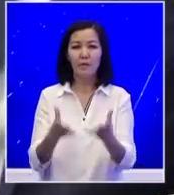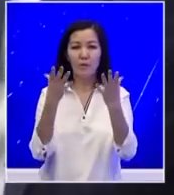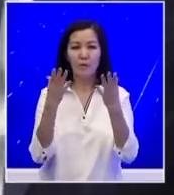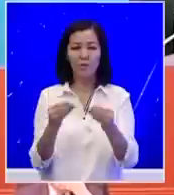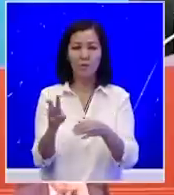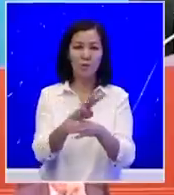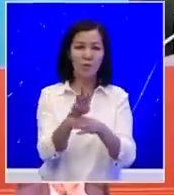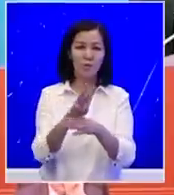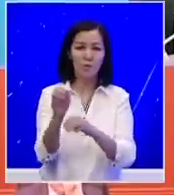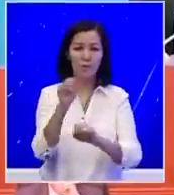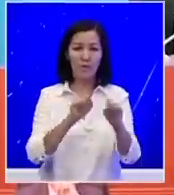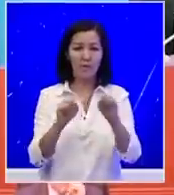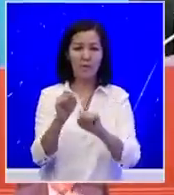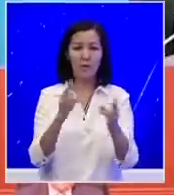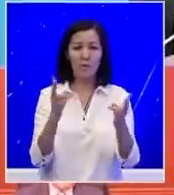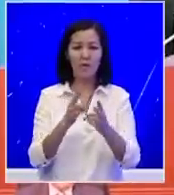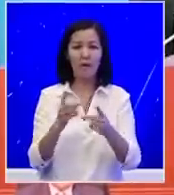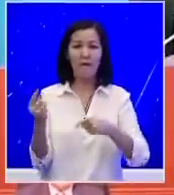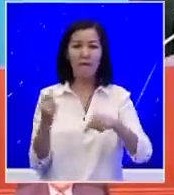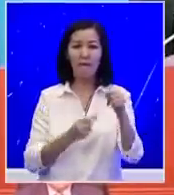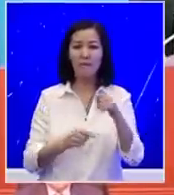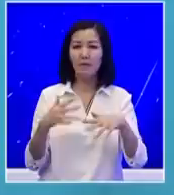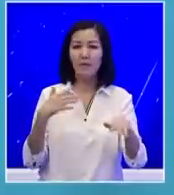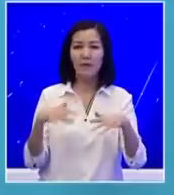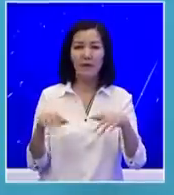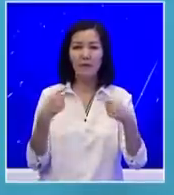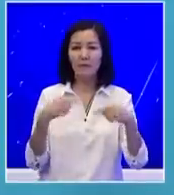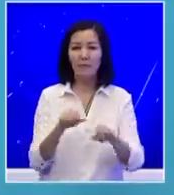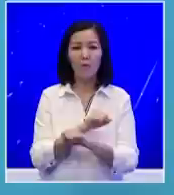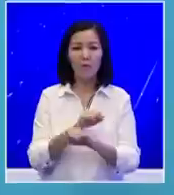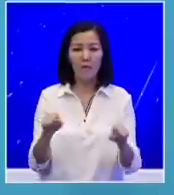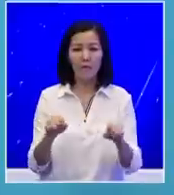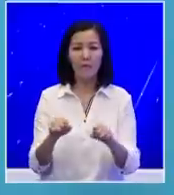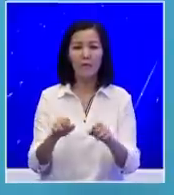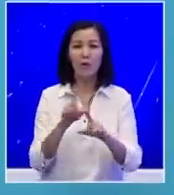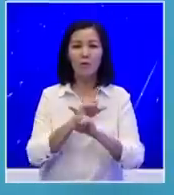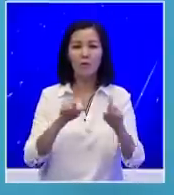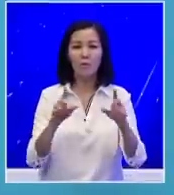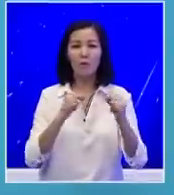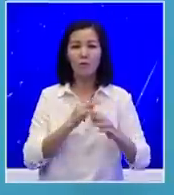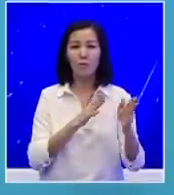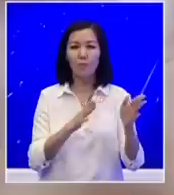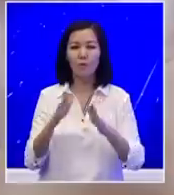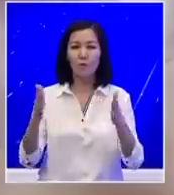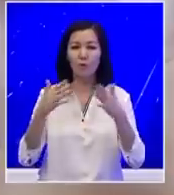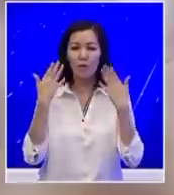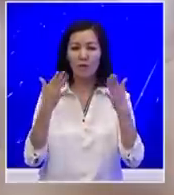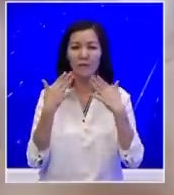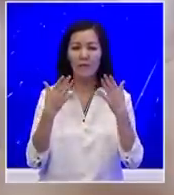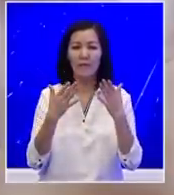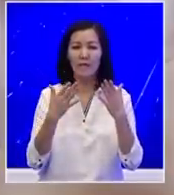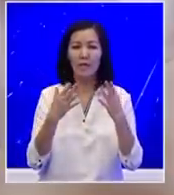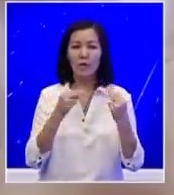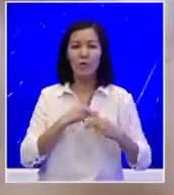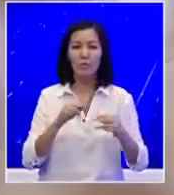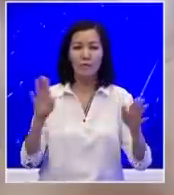Днем проводим, да. Карантинде кәсіпкерлік саласы ақсамауы тиіс. Онлайн отырыста аймақтардағы субъектілер жұмысын біртіндеп жеңілдетілген режиммен қайта